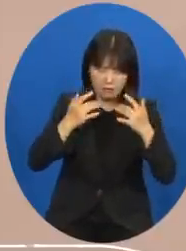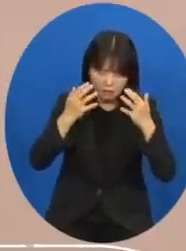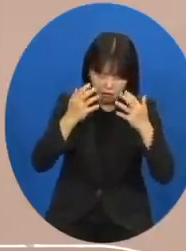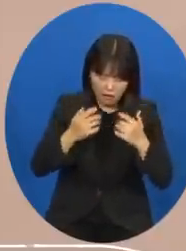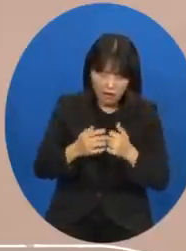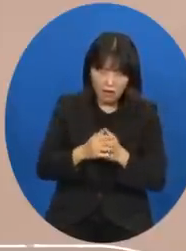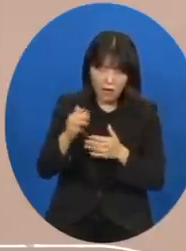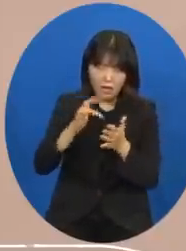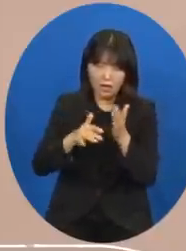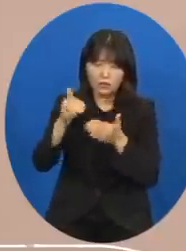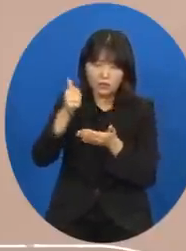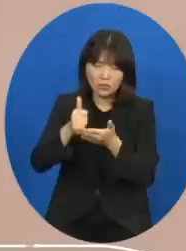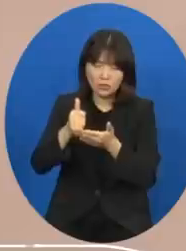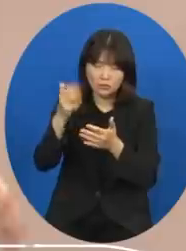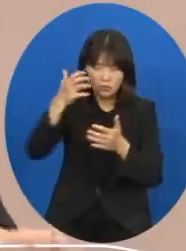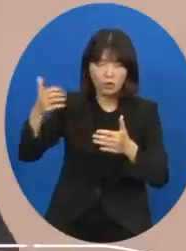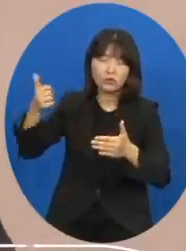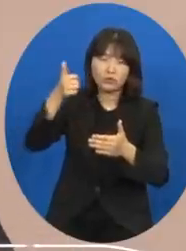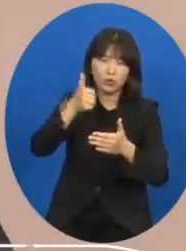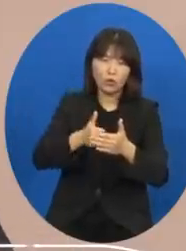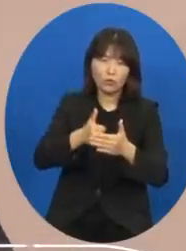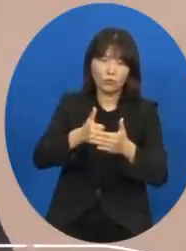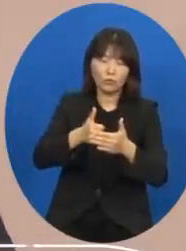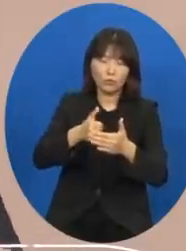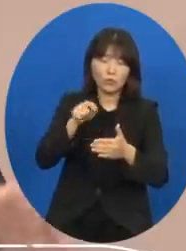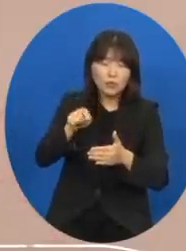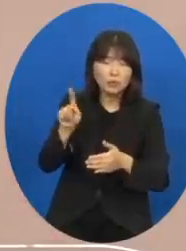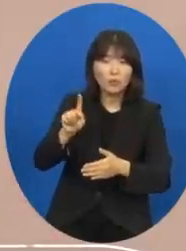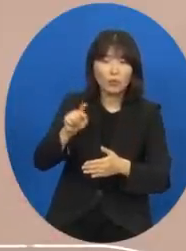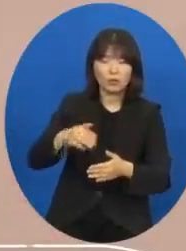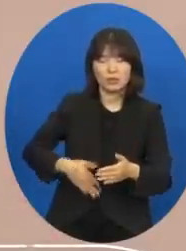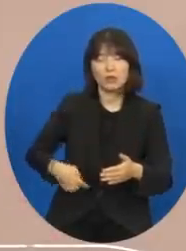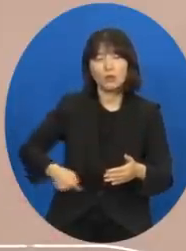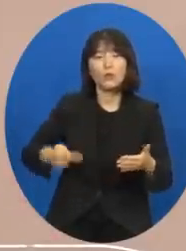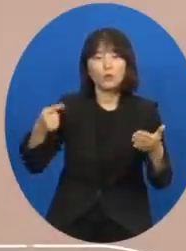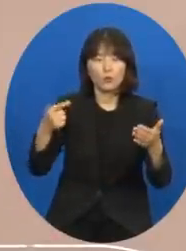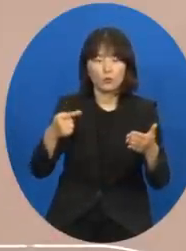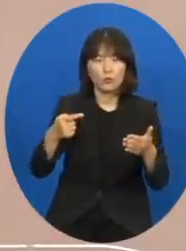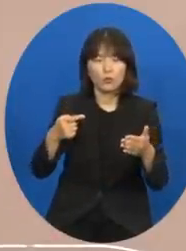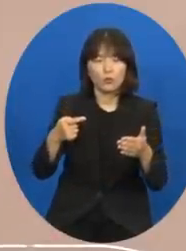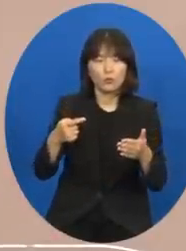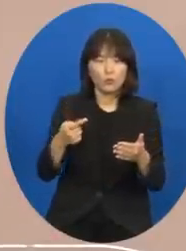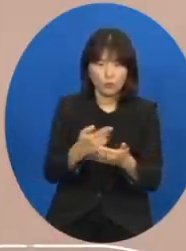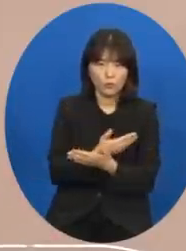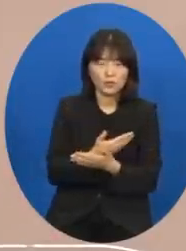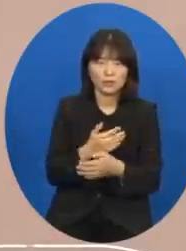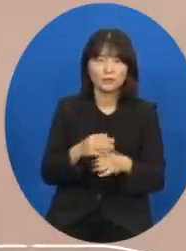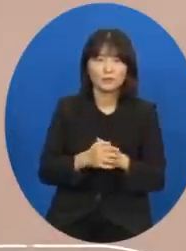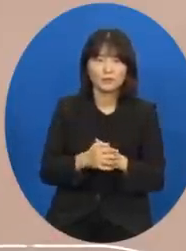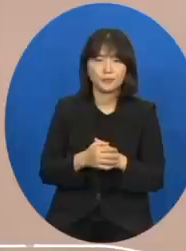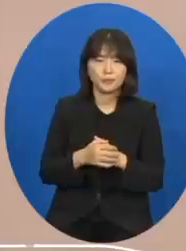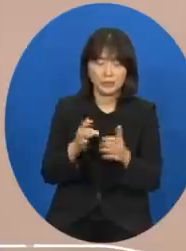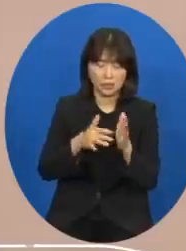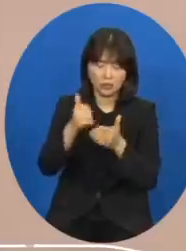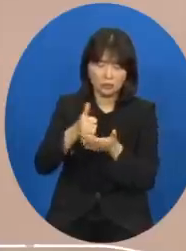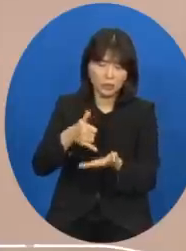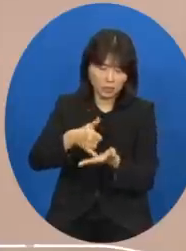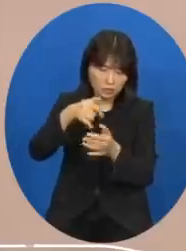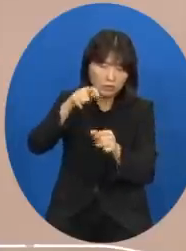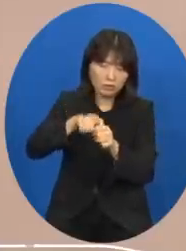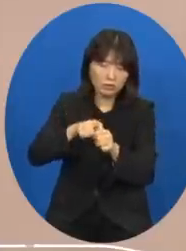영접하고 그게 제 회심이었어요. 그런데 그렇게 예수님을 인격적으로 만나고도 한동안